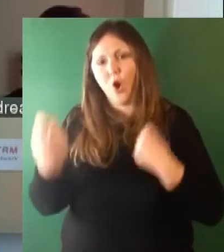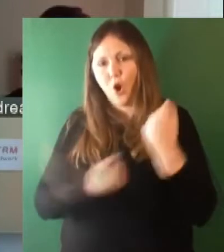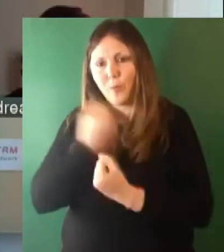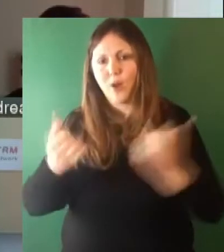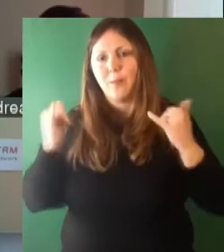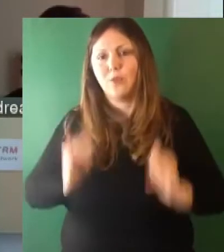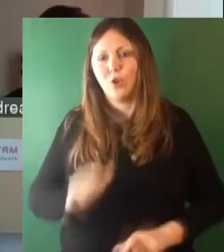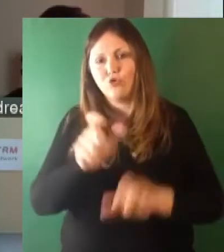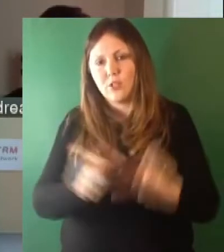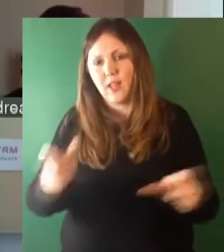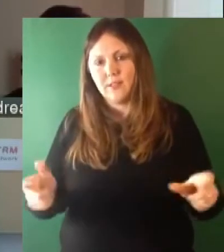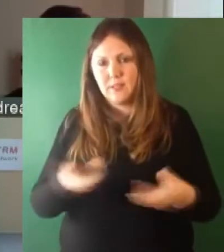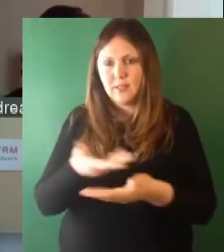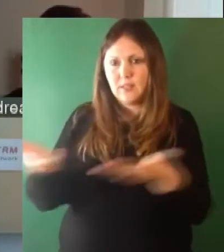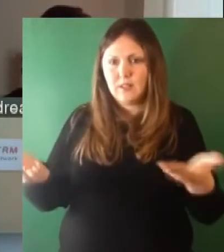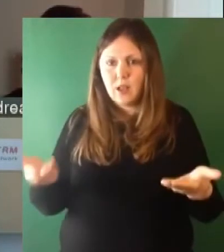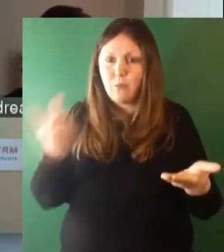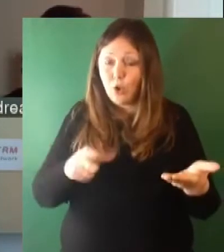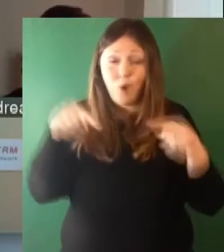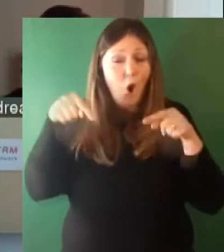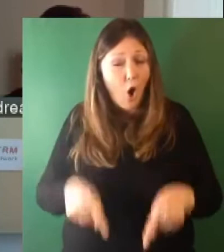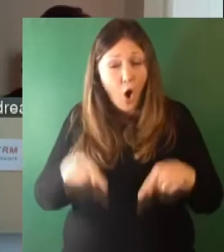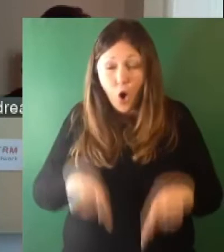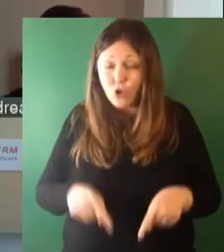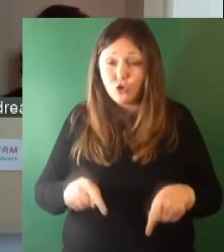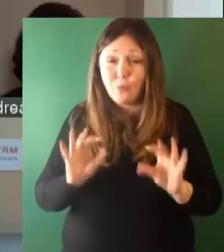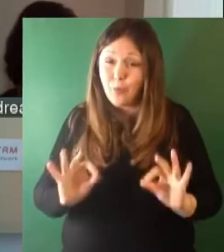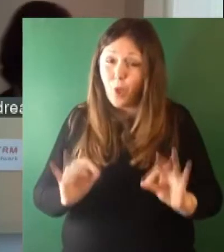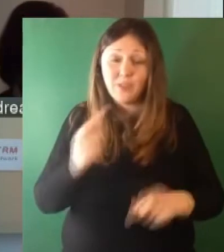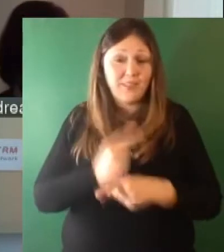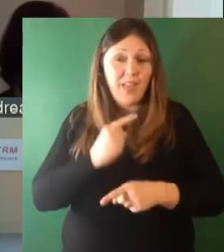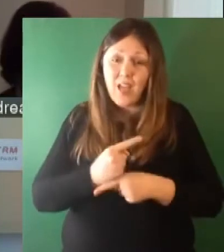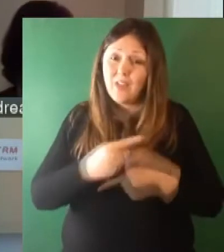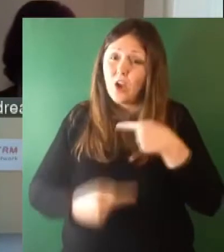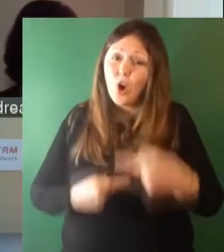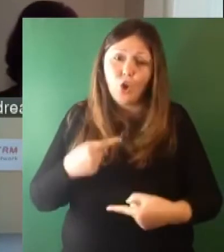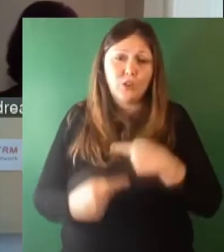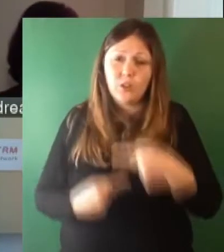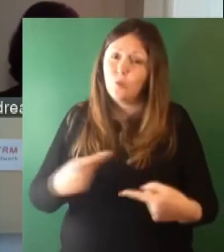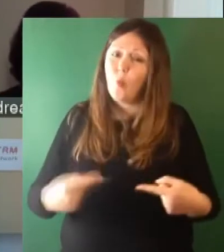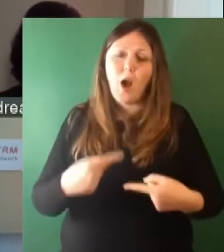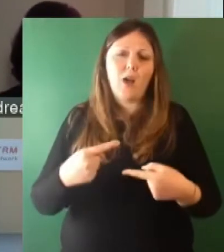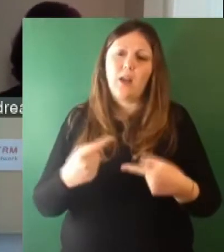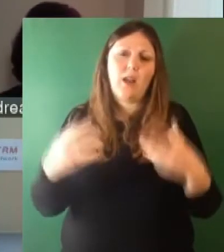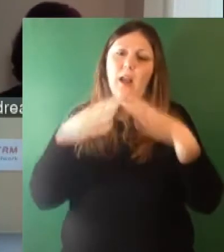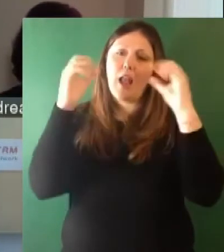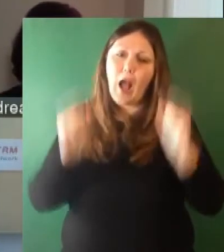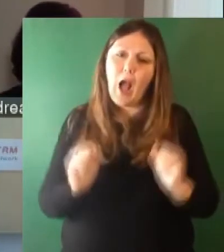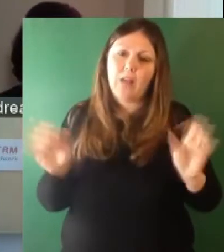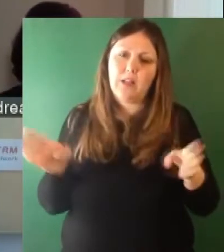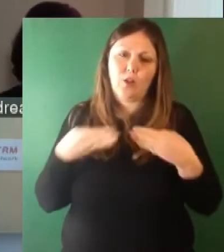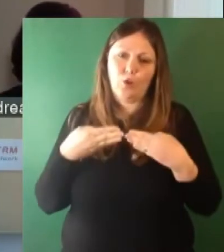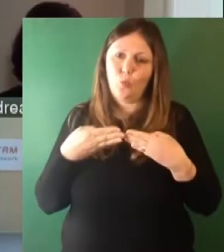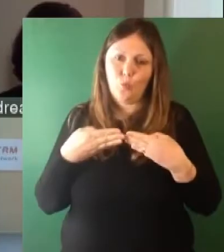che devono oggi più che mai continuare a restare chiusi in casa, altrimenti vanificheranno tutti